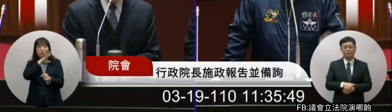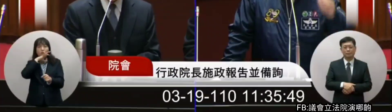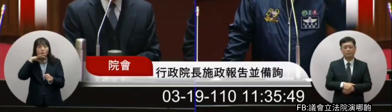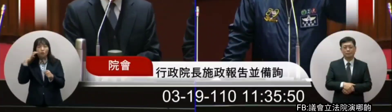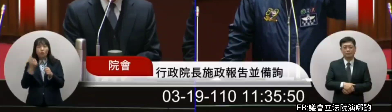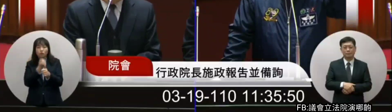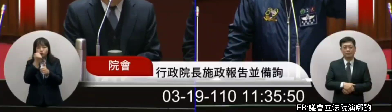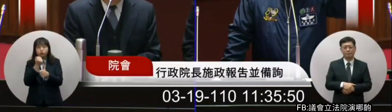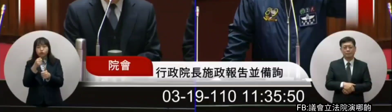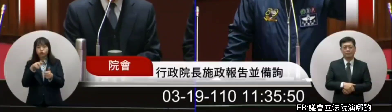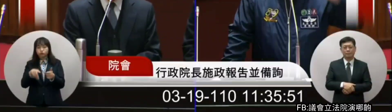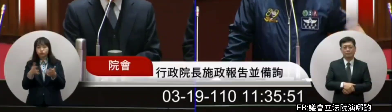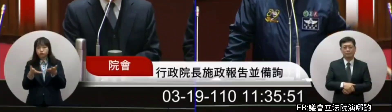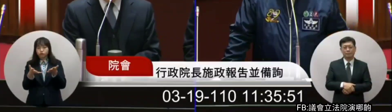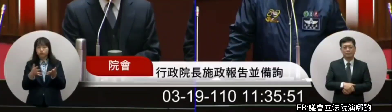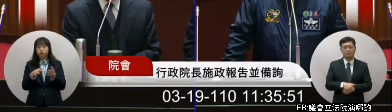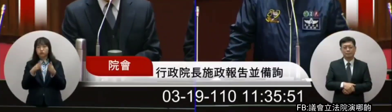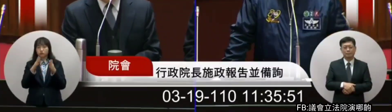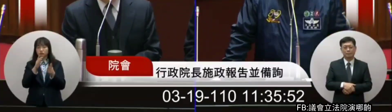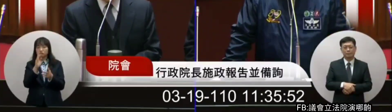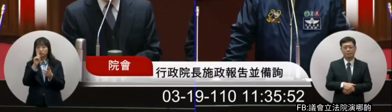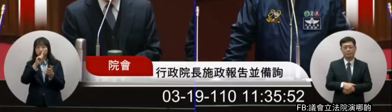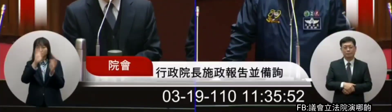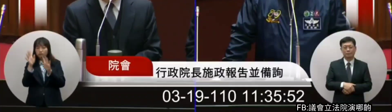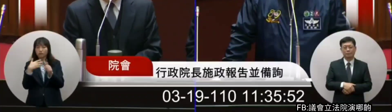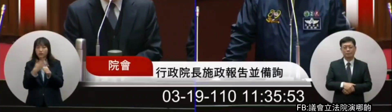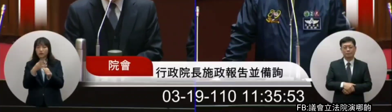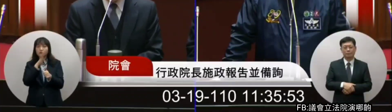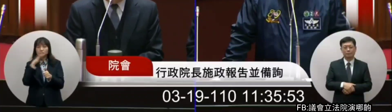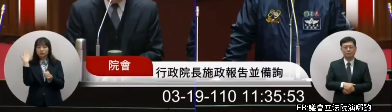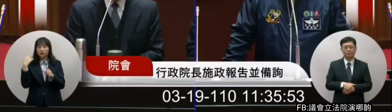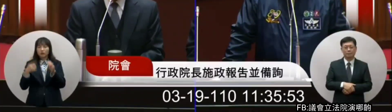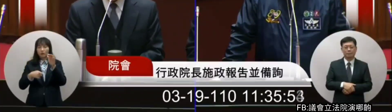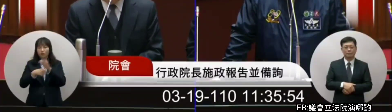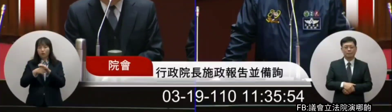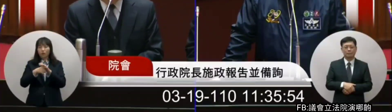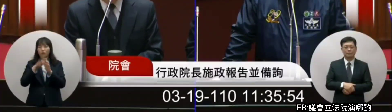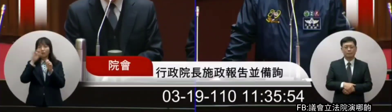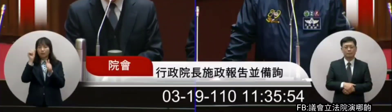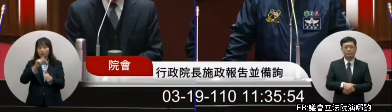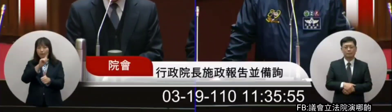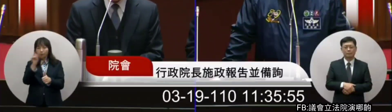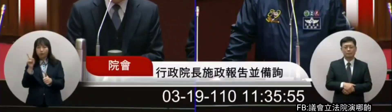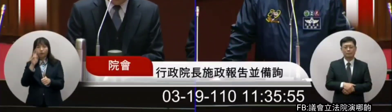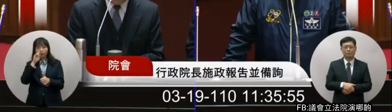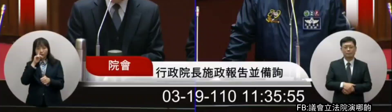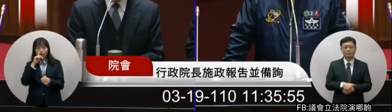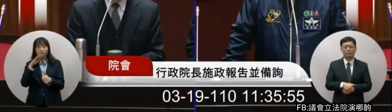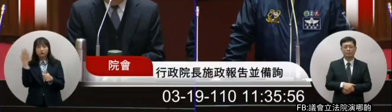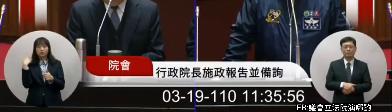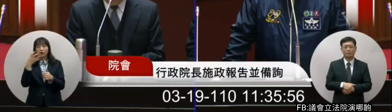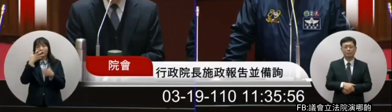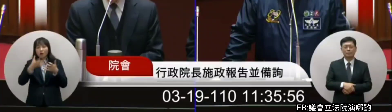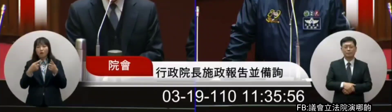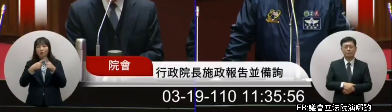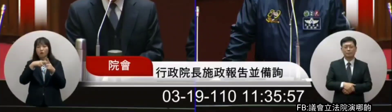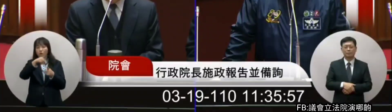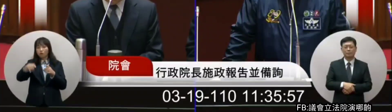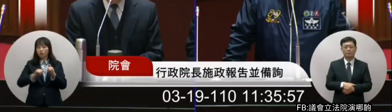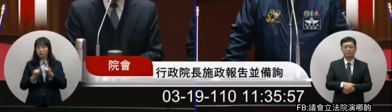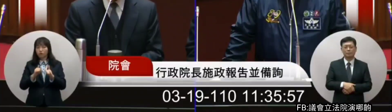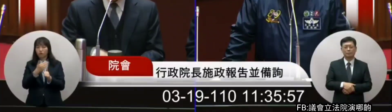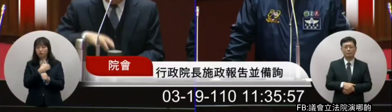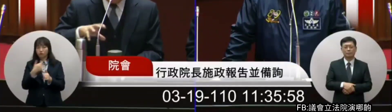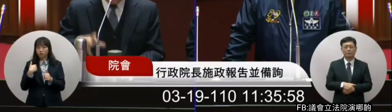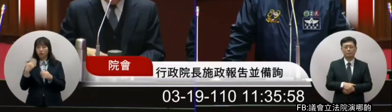统治怎么样子让当年的不法判决以及当年的受害国民